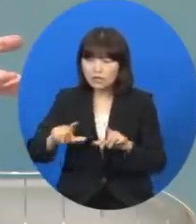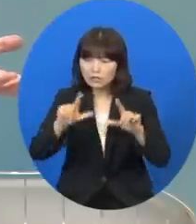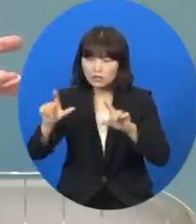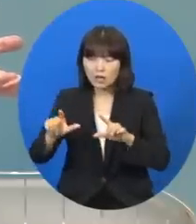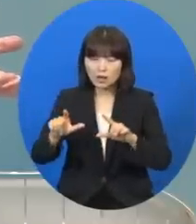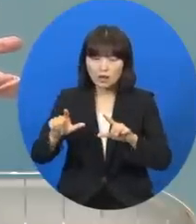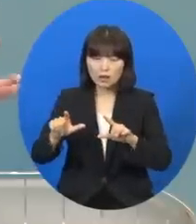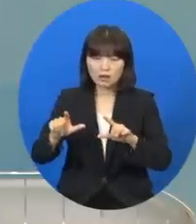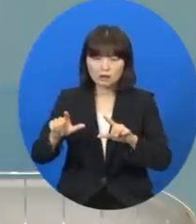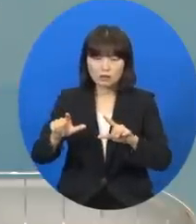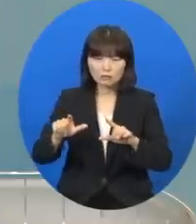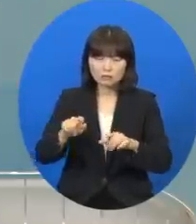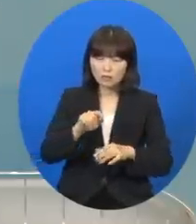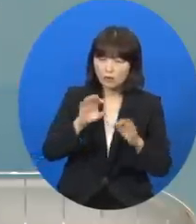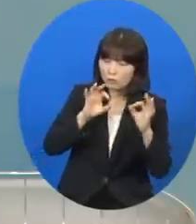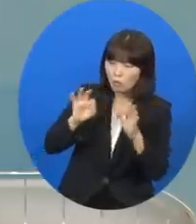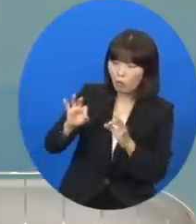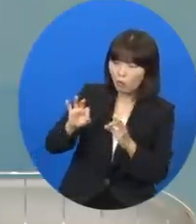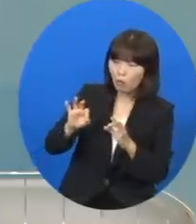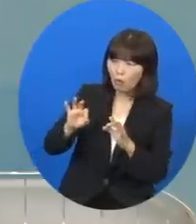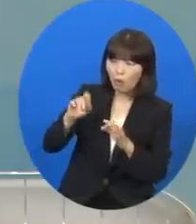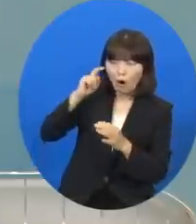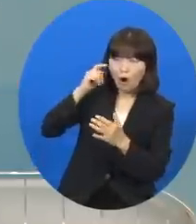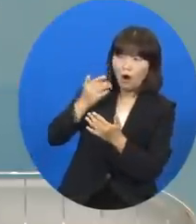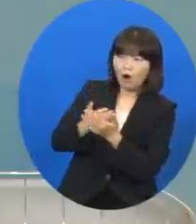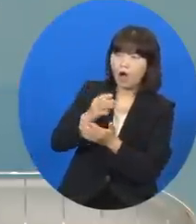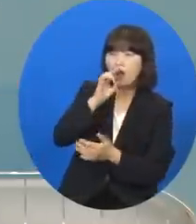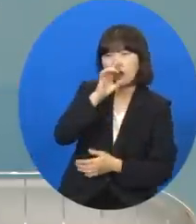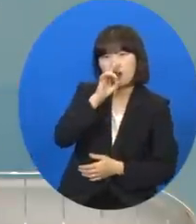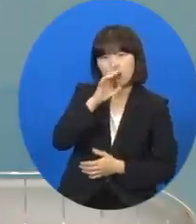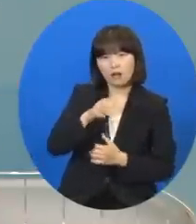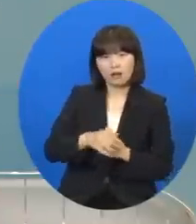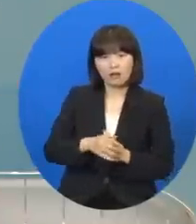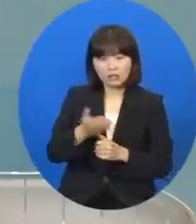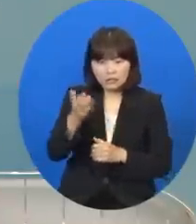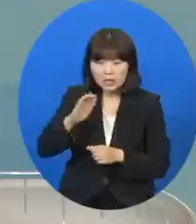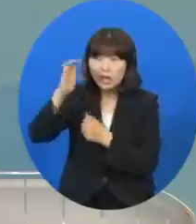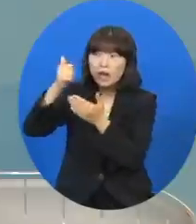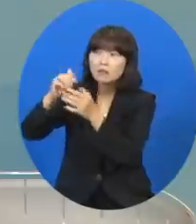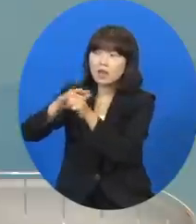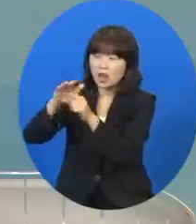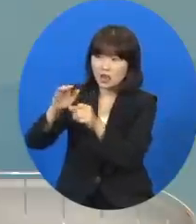걸요. 그런데 하나님의 사랑이 진짜 믿어지면 문제가 달라져요.